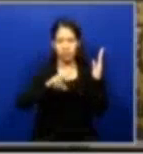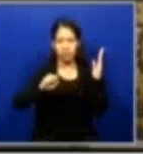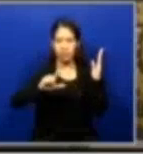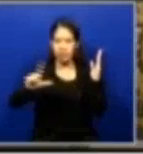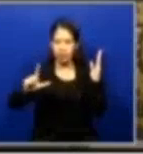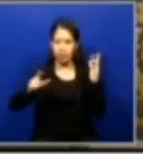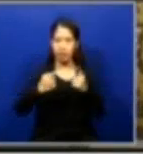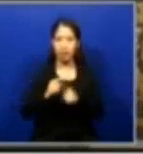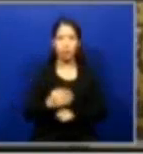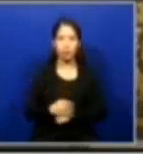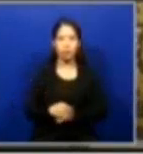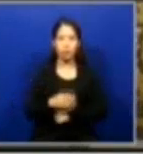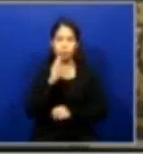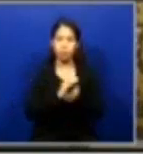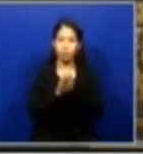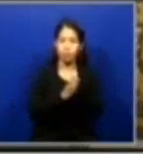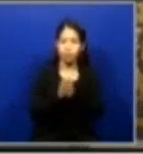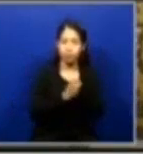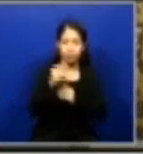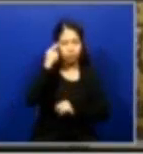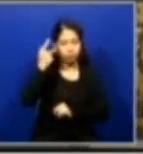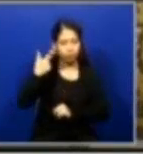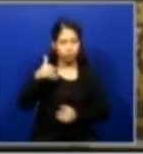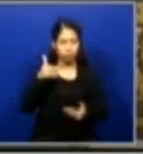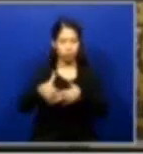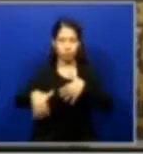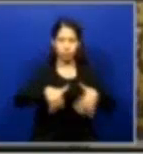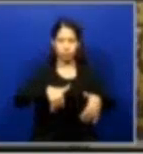เลยผมท้าพิสูจน์สิ่งที่จะเกิดประโยชน์กับประชาชนนี่